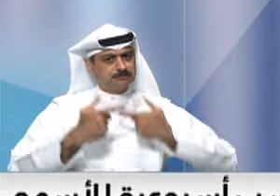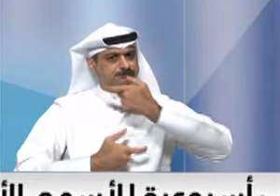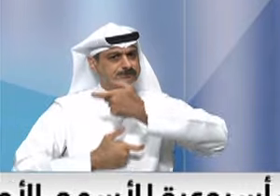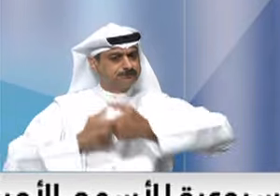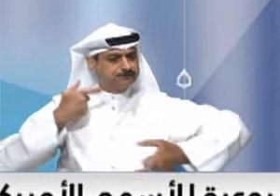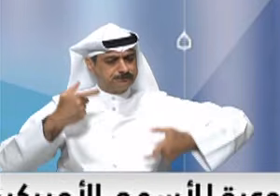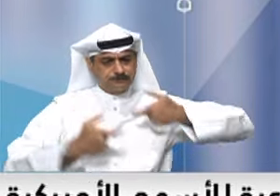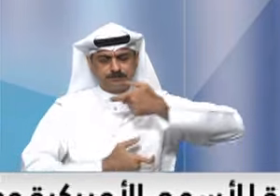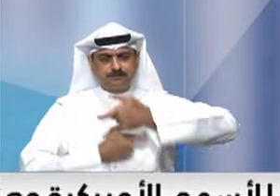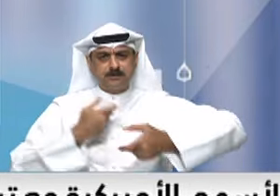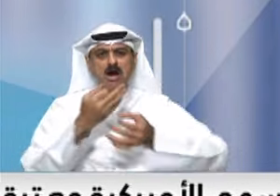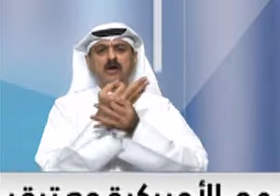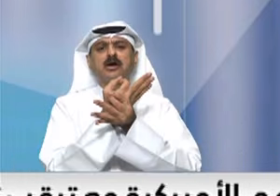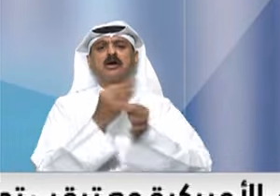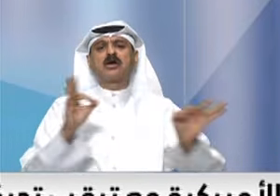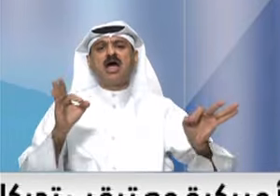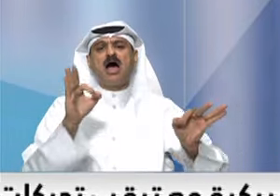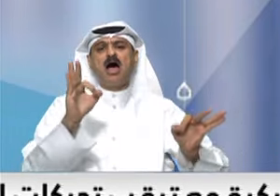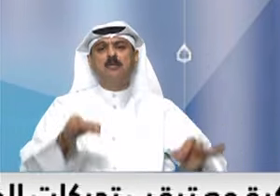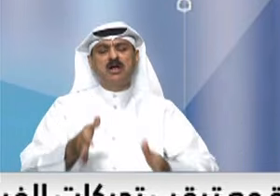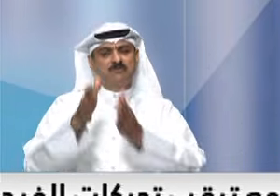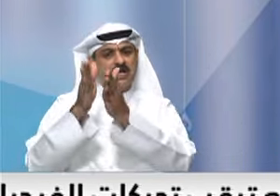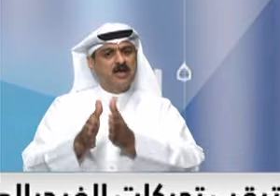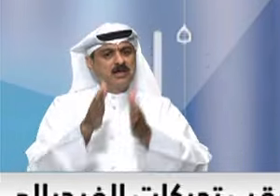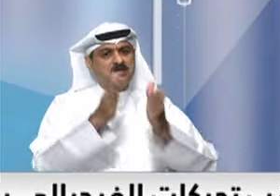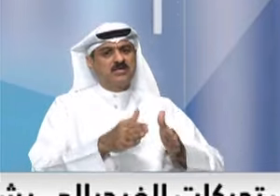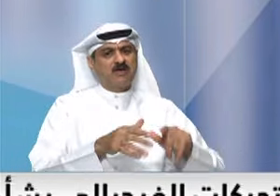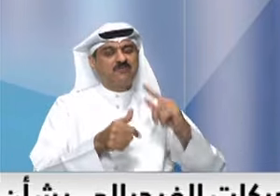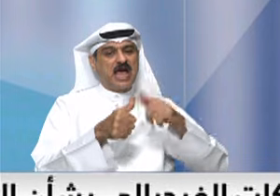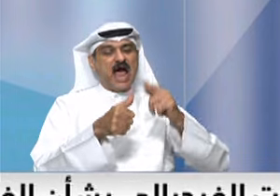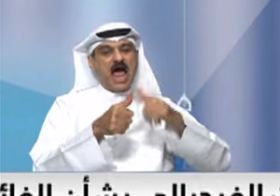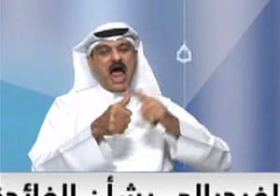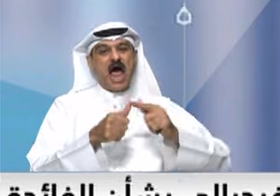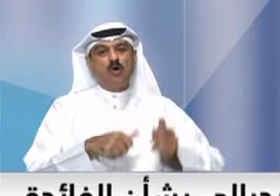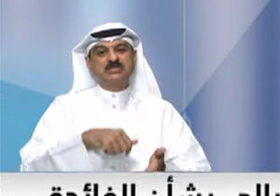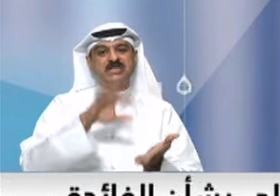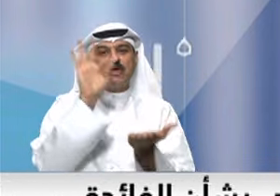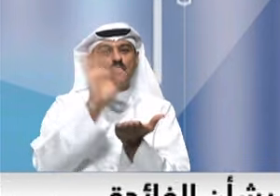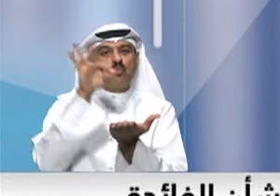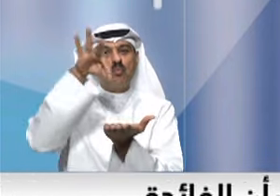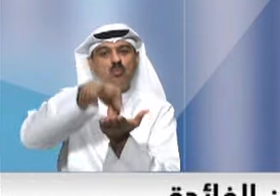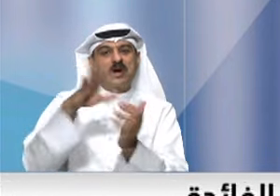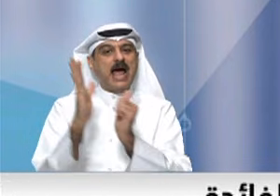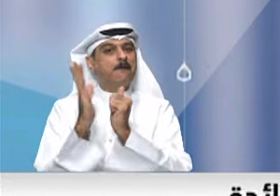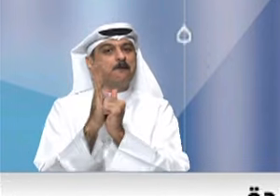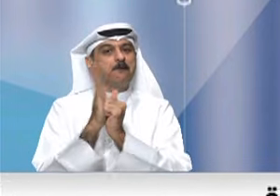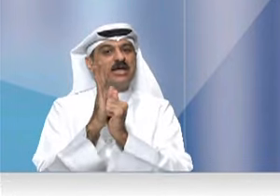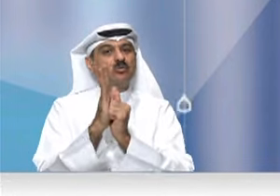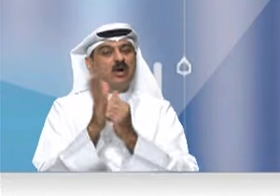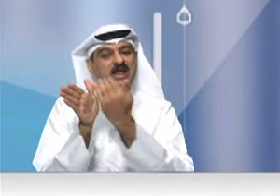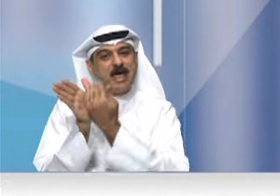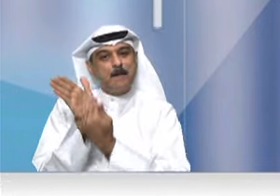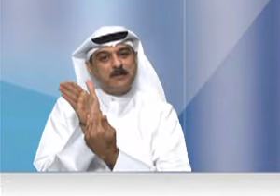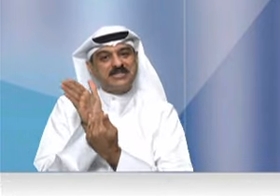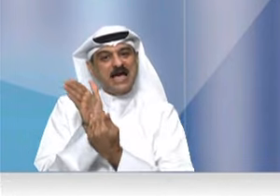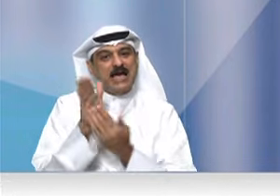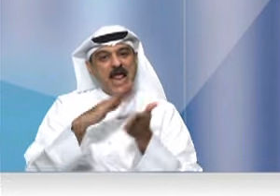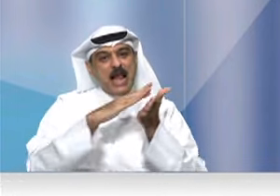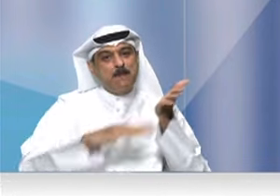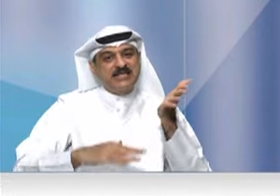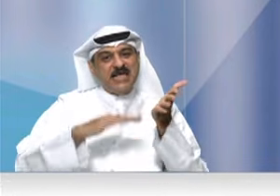الدراسية، وذلك حسب عنوان السكن في البطاقة المدنية. وأوضحت الدكتورة وفاء الكندري أن تلك